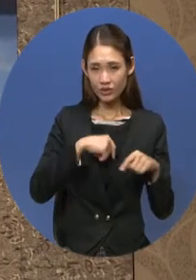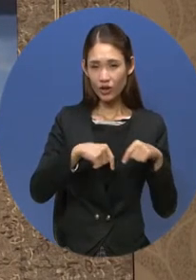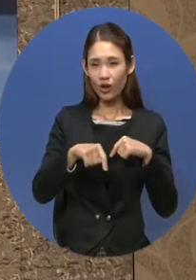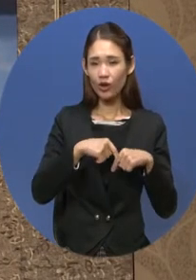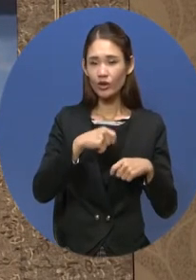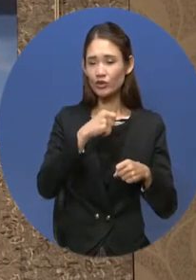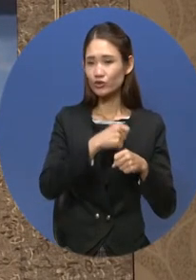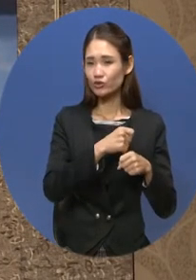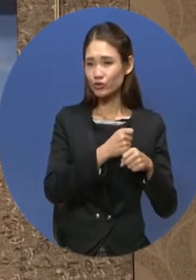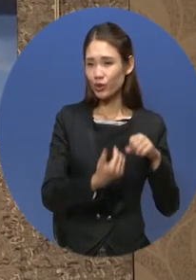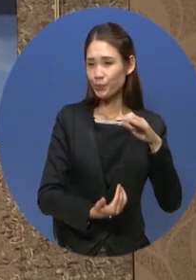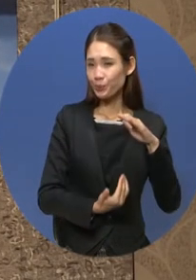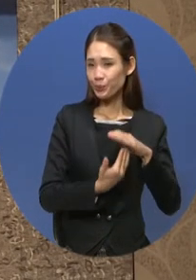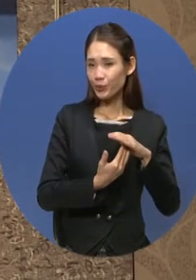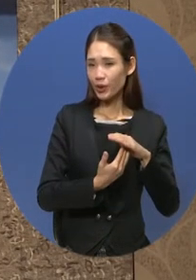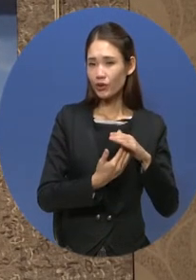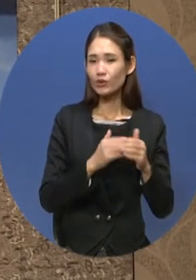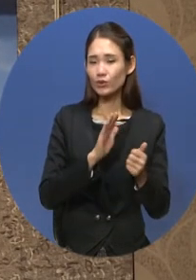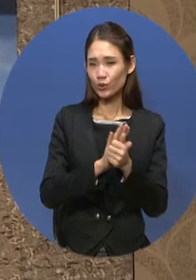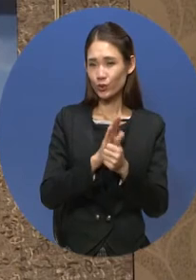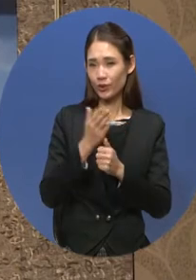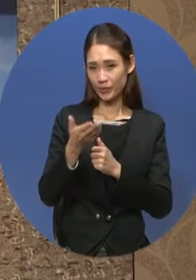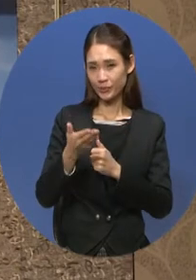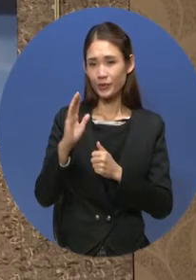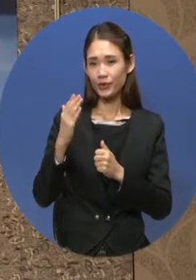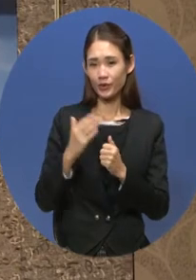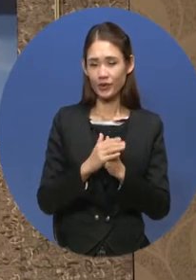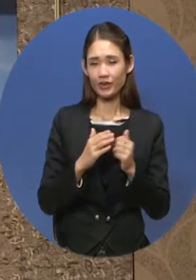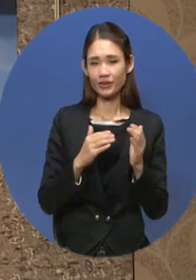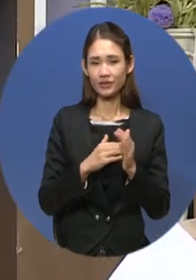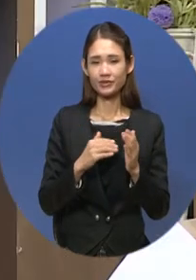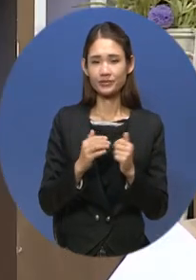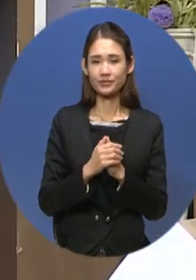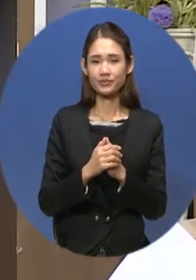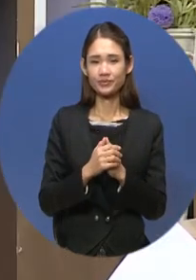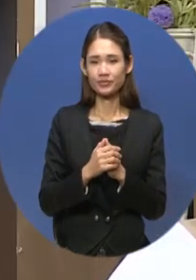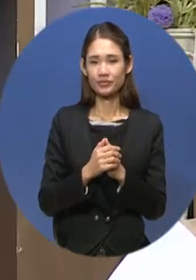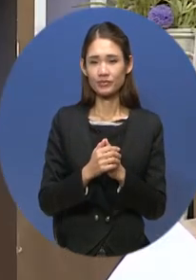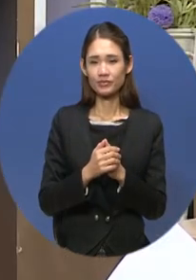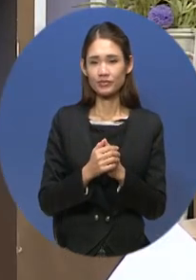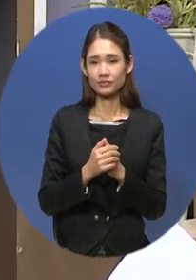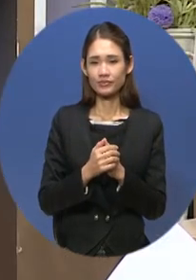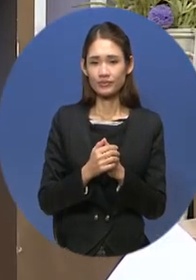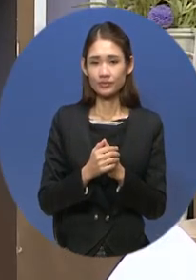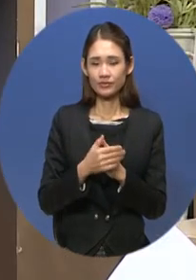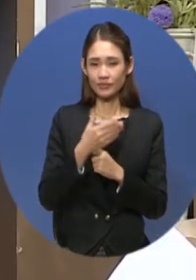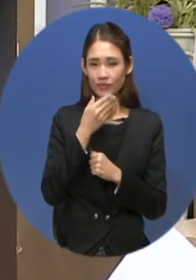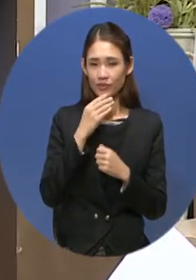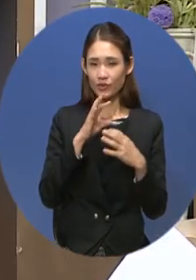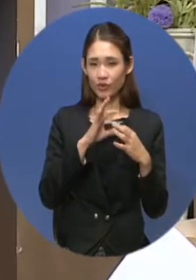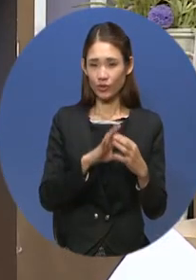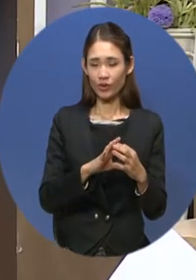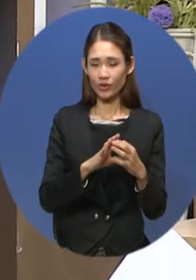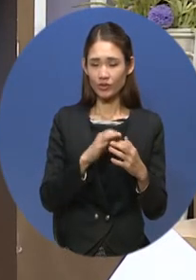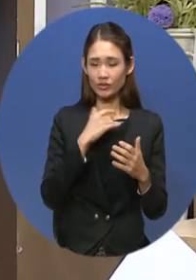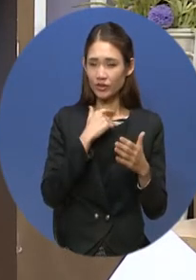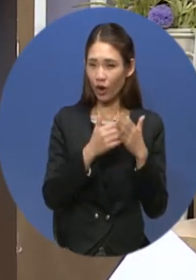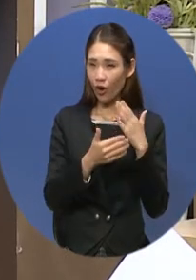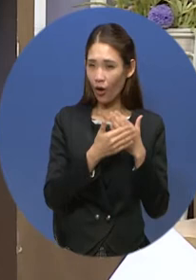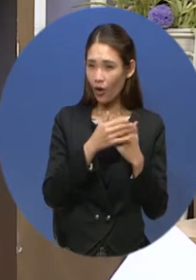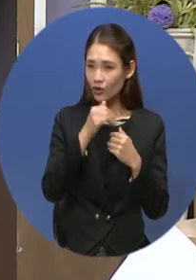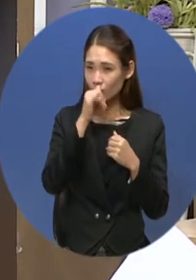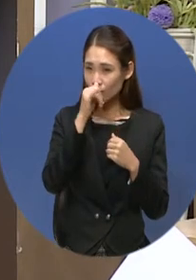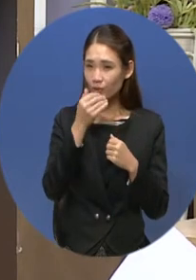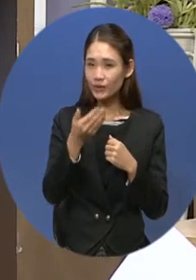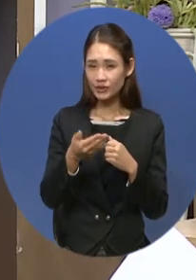정책을 수립하는 데 많은 도움이 있죠. 그러니까 그 복지 분야에 대해서도 많은